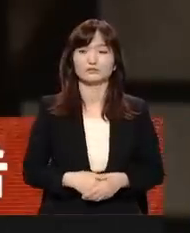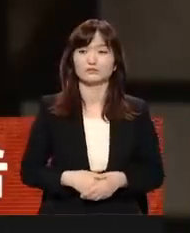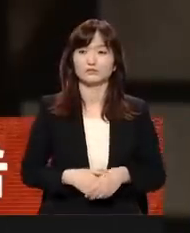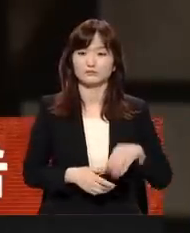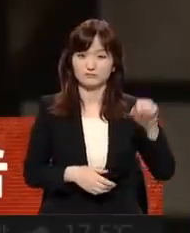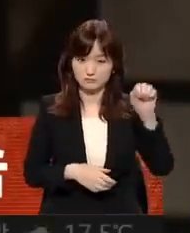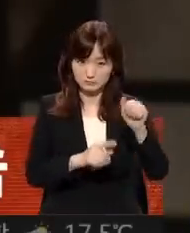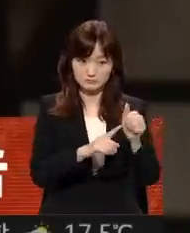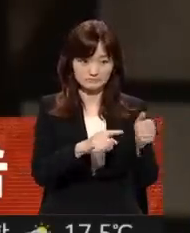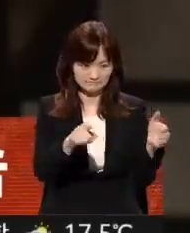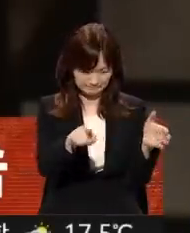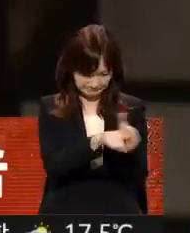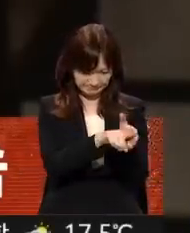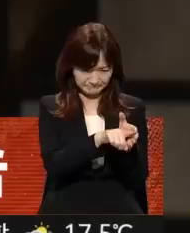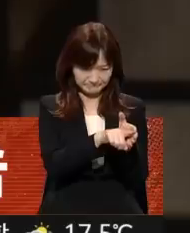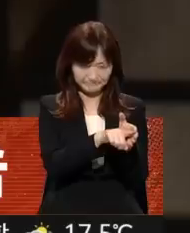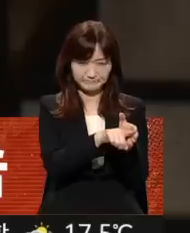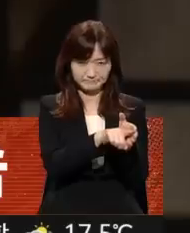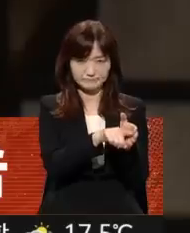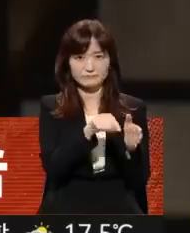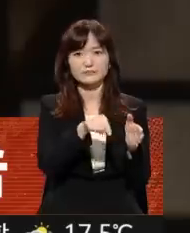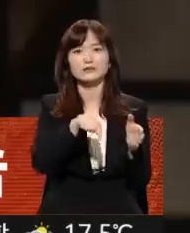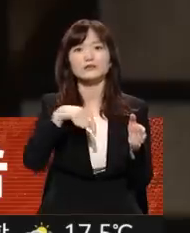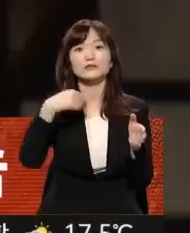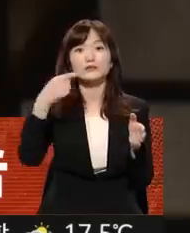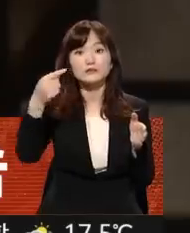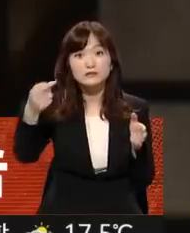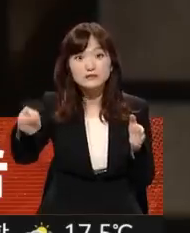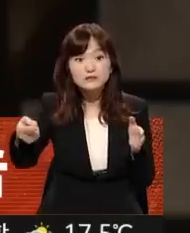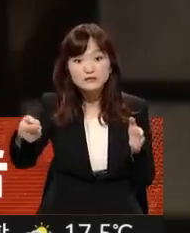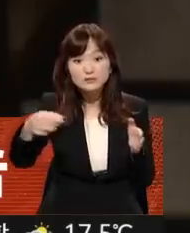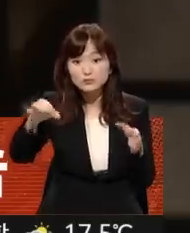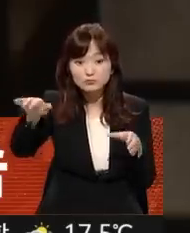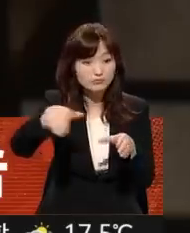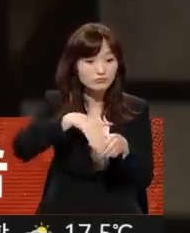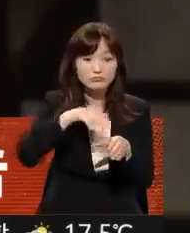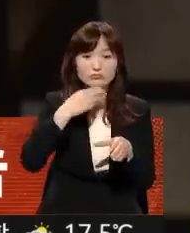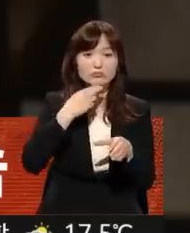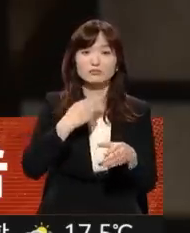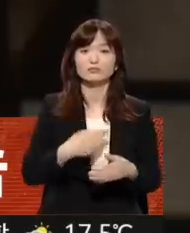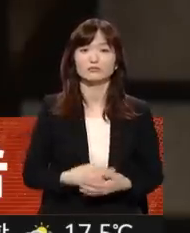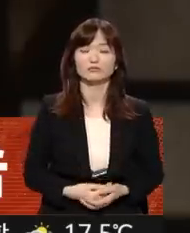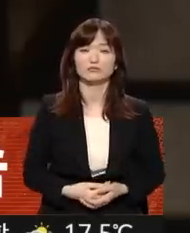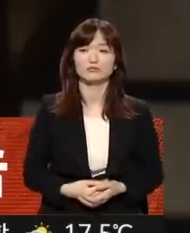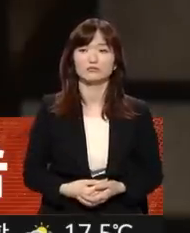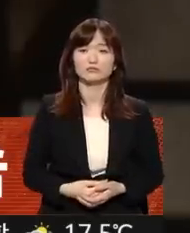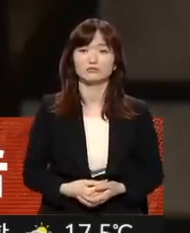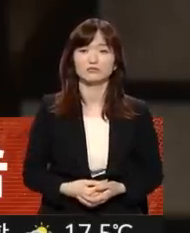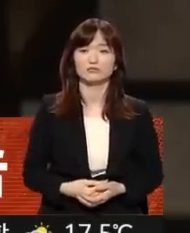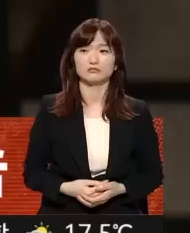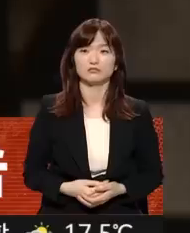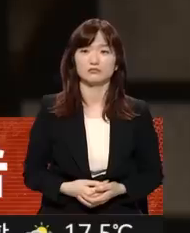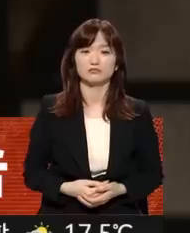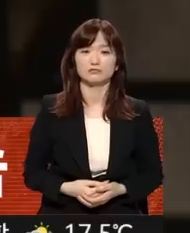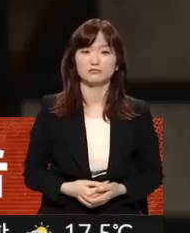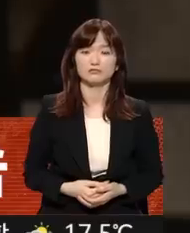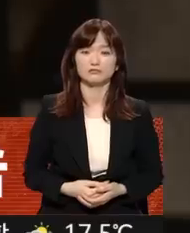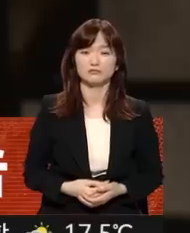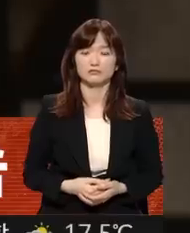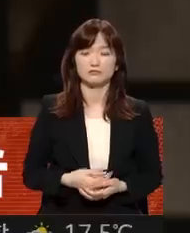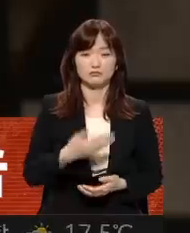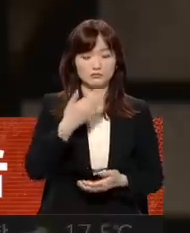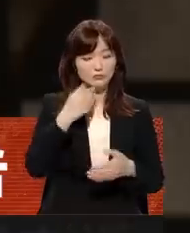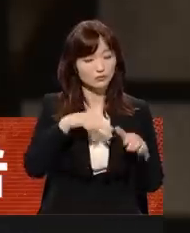기사분은 철득같이 믿었겠죠. 하지만 그 이후에 함흥차사였답니다. 정말 이런 일이 있을 수 있을까? 앵커 말대로 먹튀가 없어지는